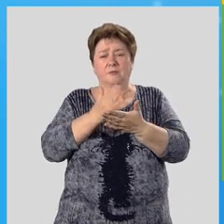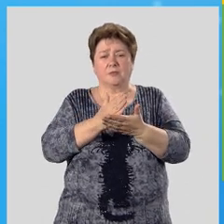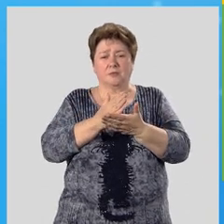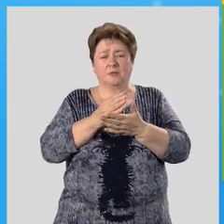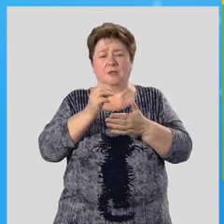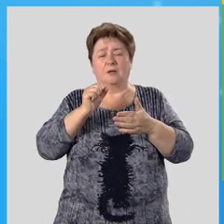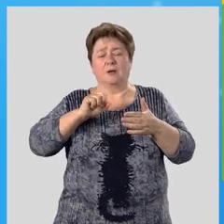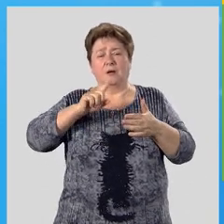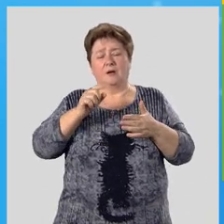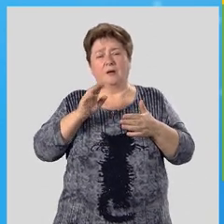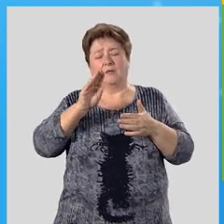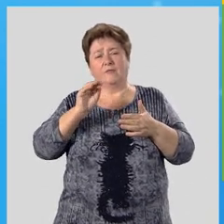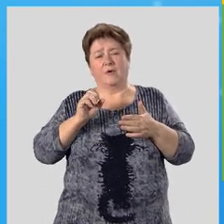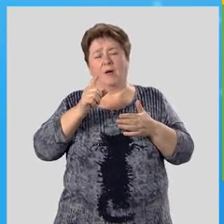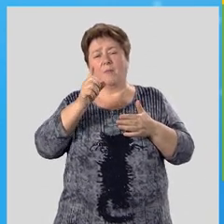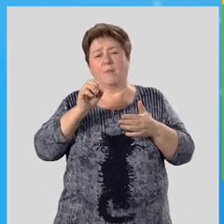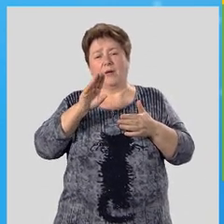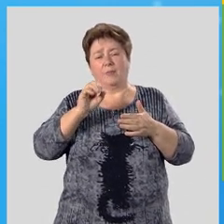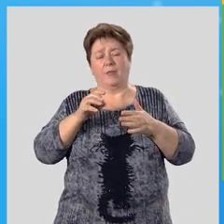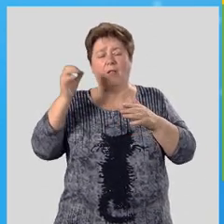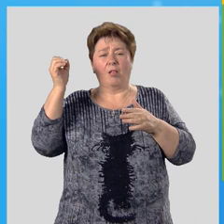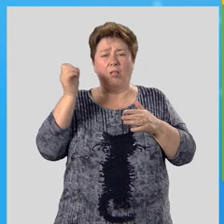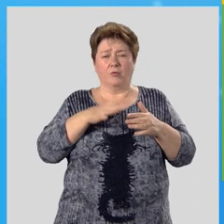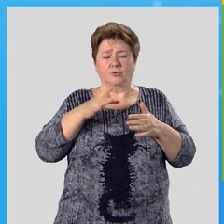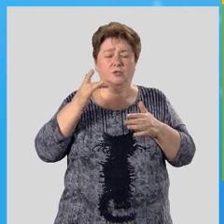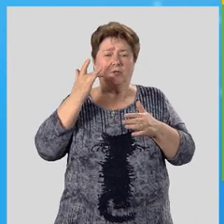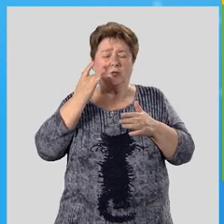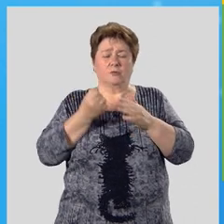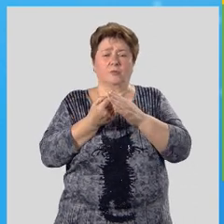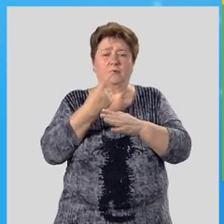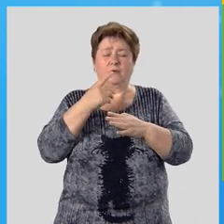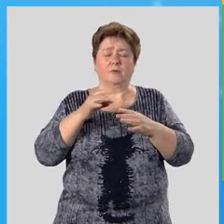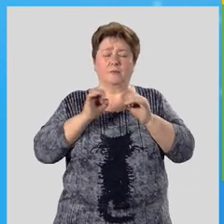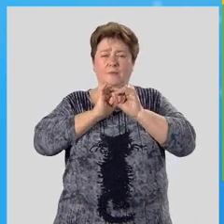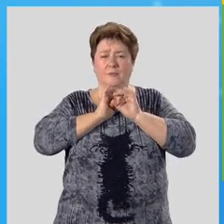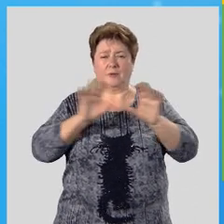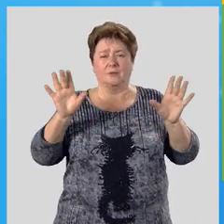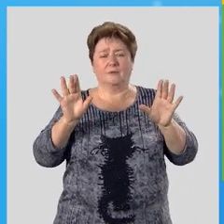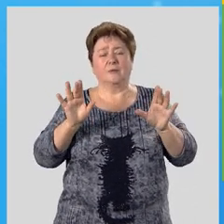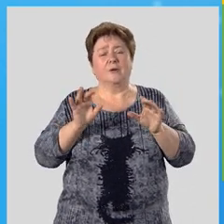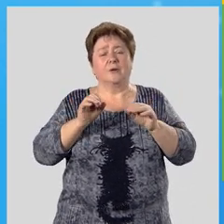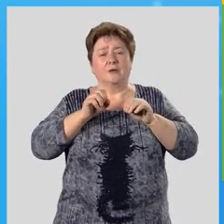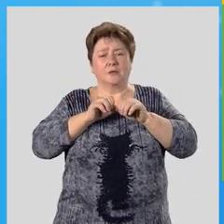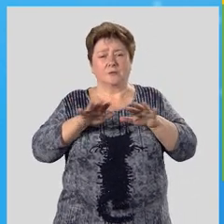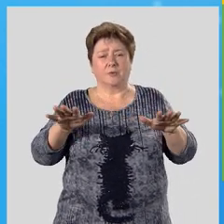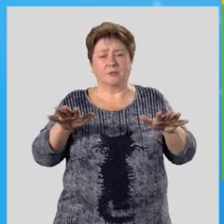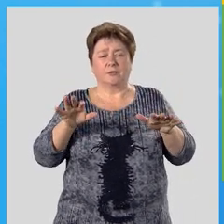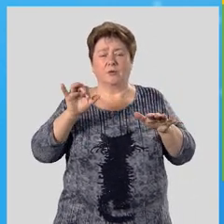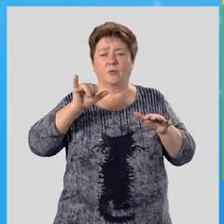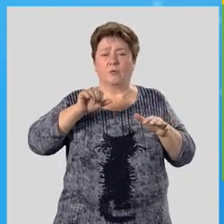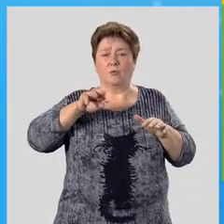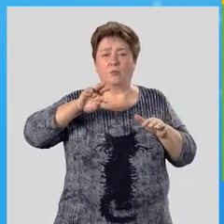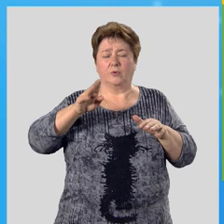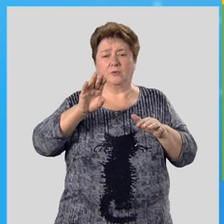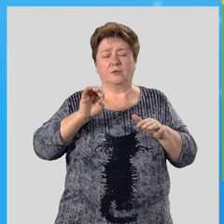обладают альфа- и бета-лучи, образующиеся при радиоактивном распаде, а также